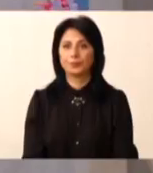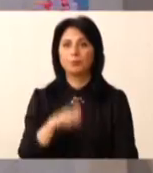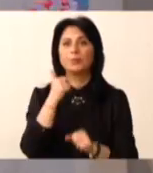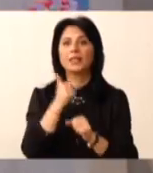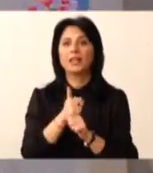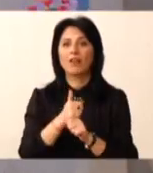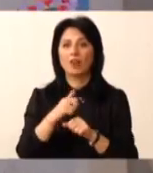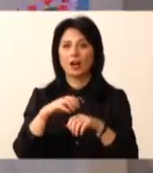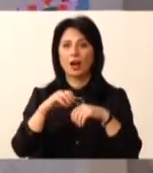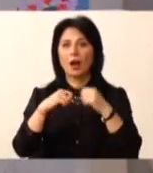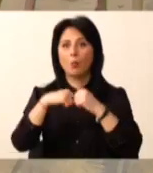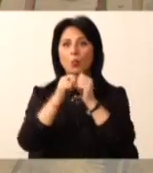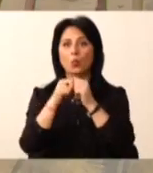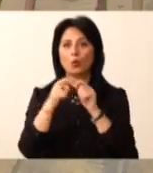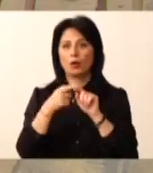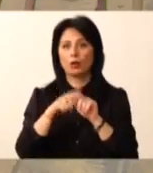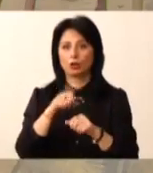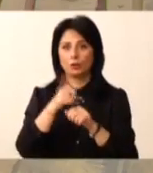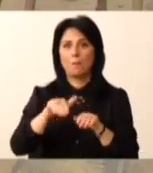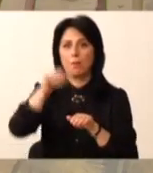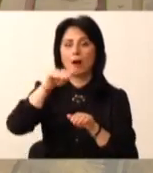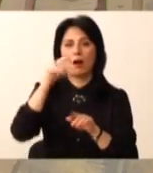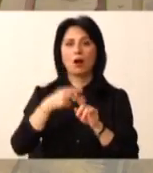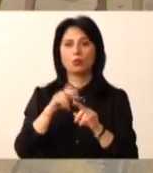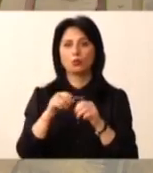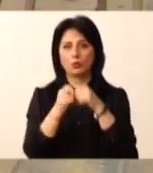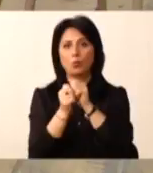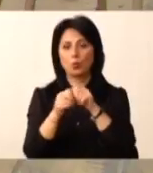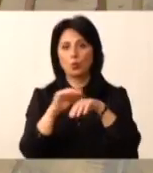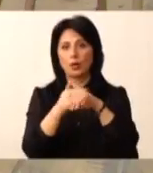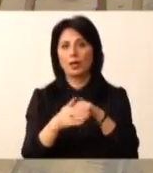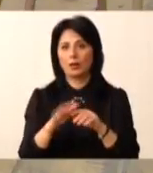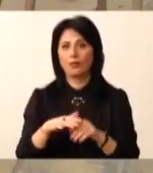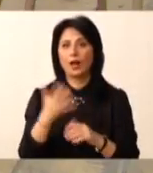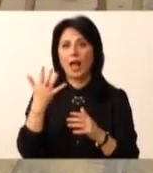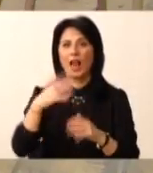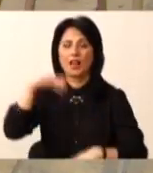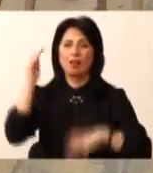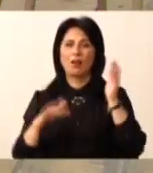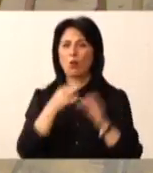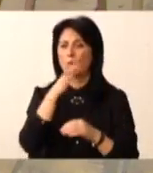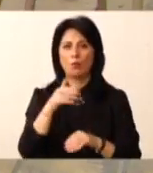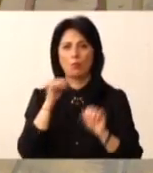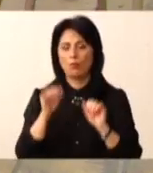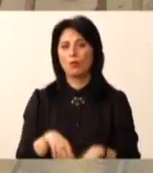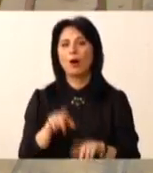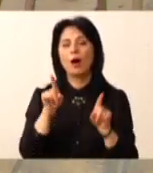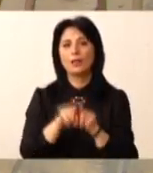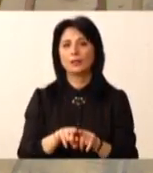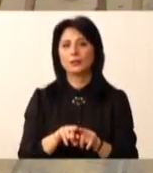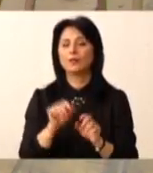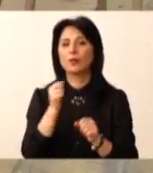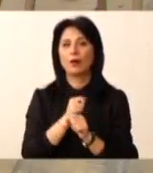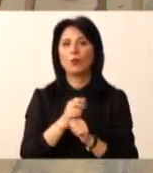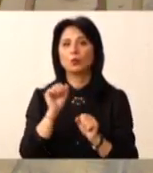თავარია, რომ მუხლი ავწიოთ მაღლა და შეგიძლიათ ნებისმიერი ინტერპრეტაცია ხელების მოძრაობის გააკეთოთ. ასევე შეგვიძლია,